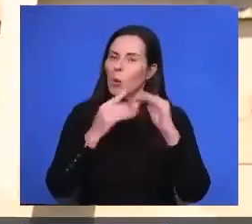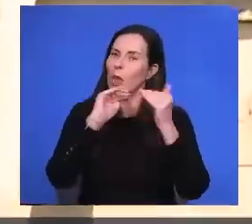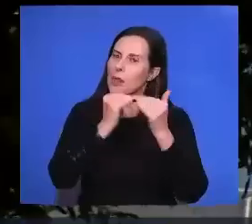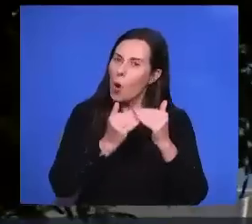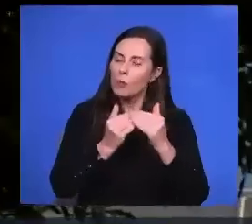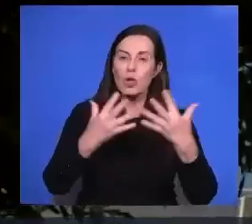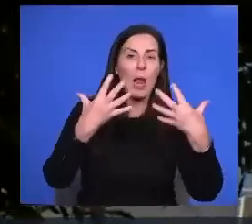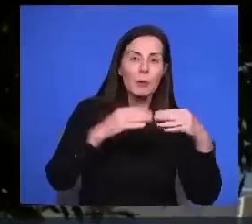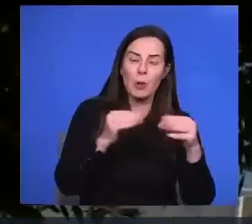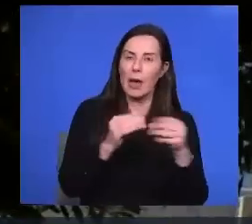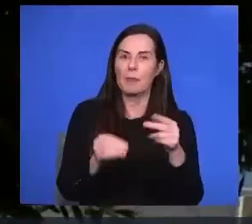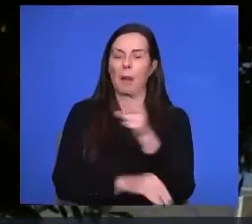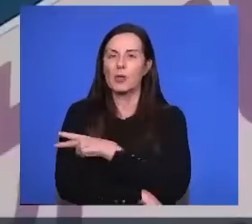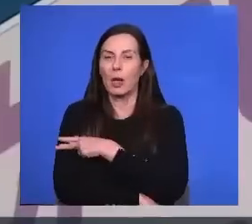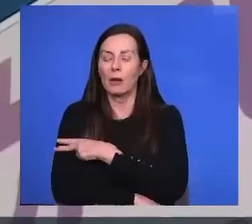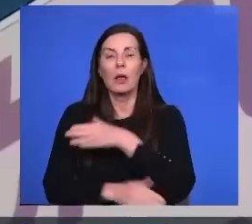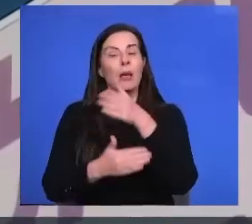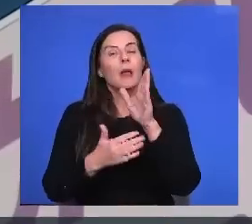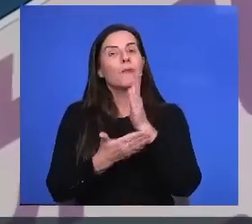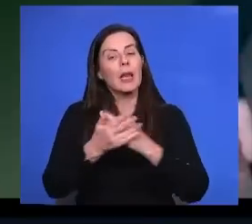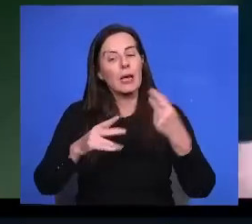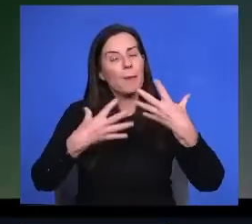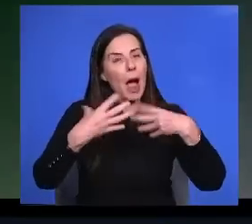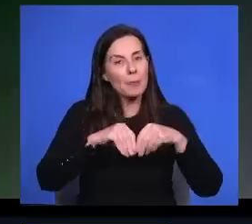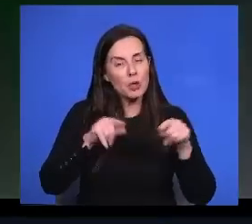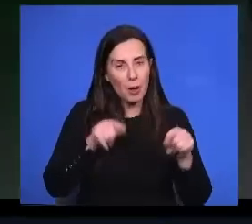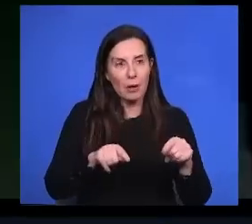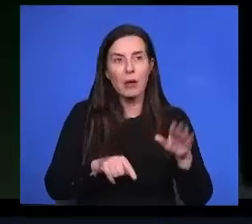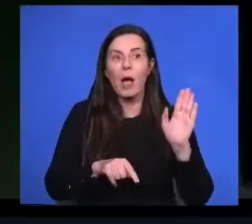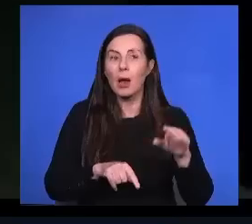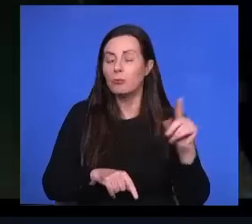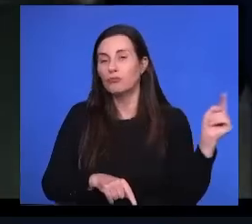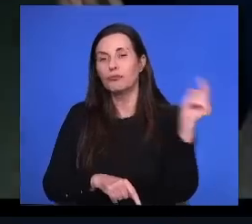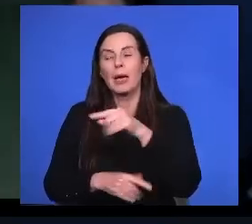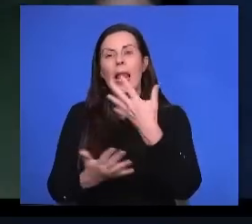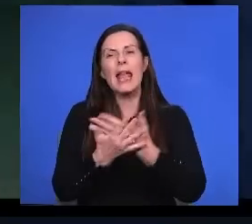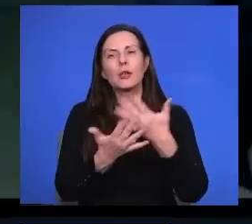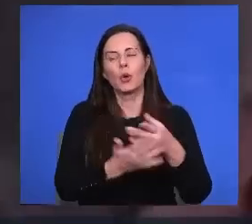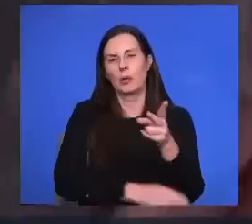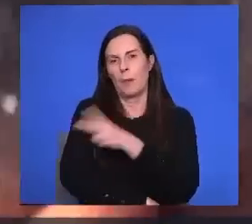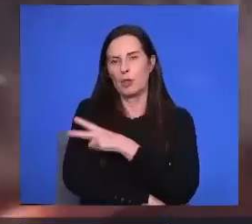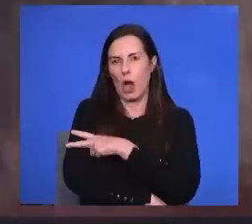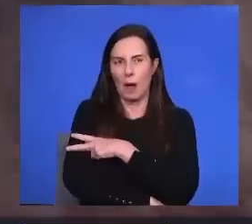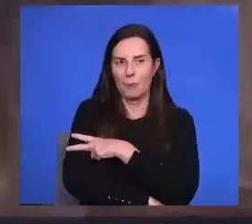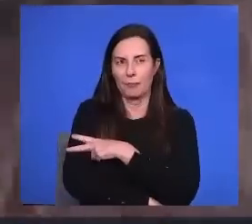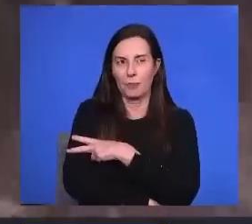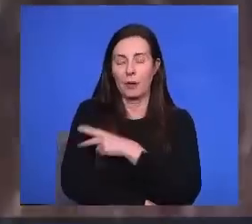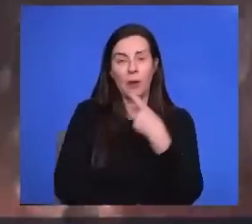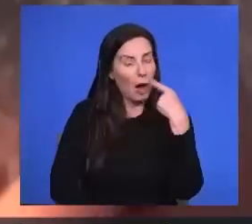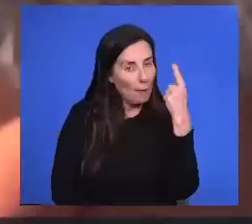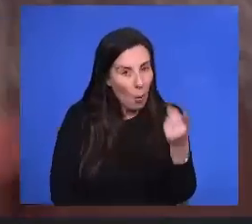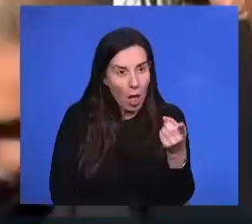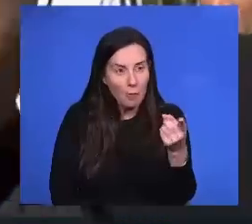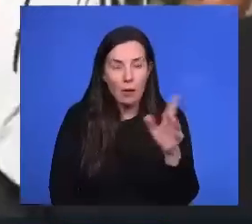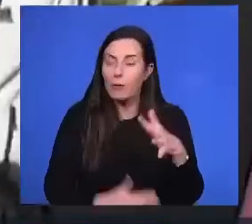בני המשפחה מול המשטרה, וחלק מקרוביהם של מאיר וקרים יונס גם נקראו לעדויות בתחנת עירון, שבהן הוזהרו